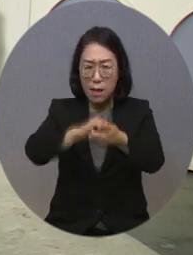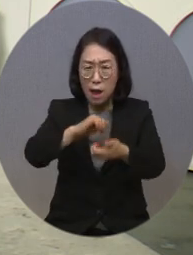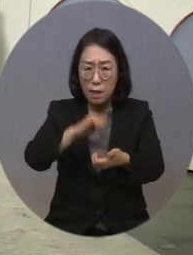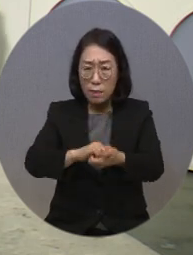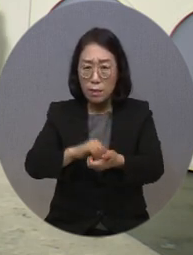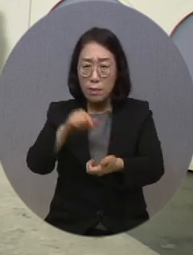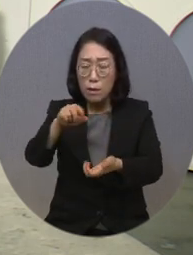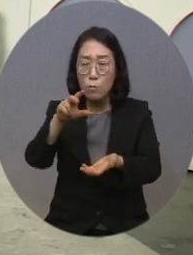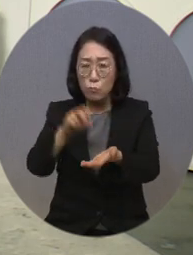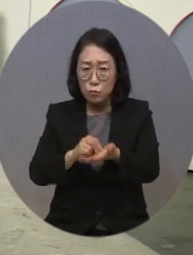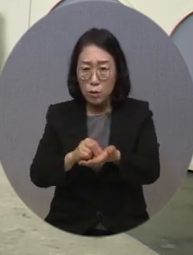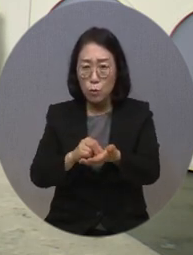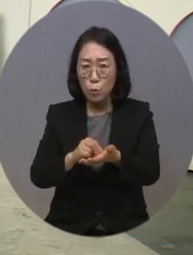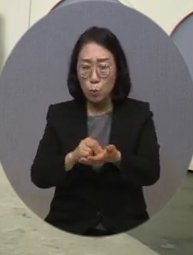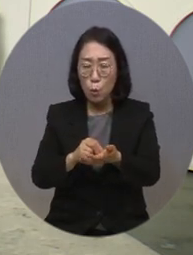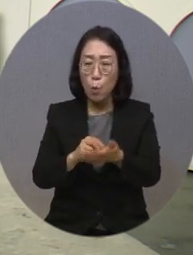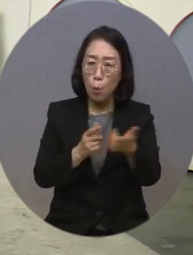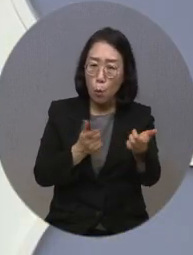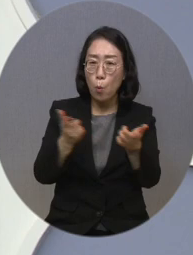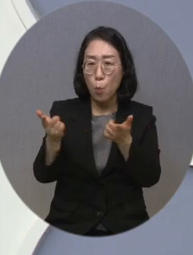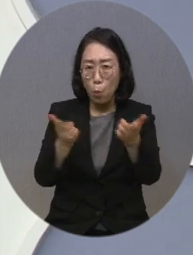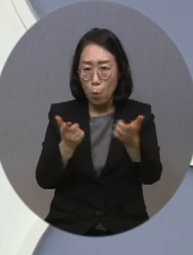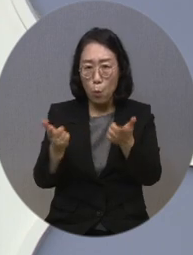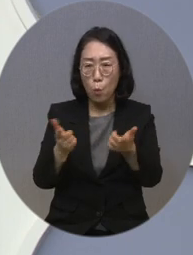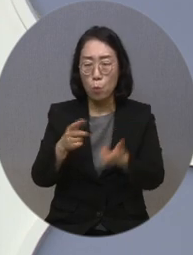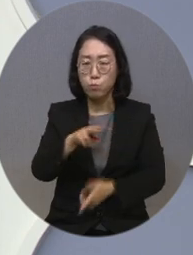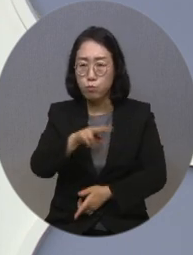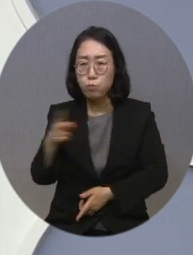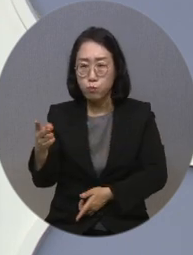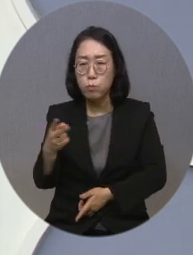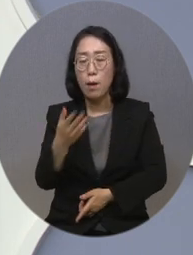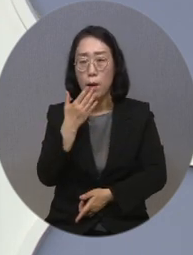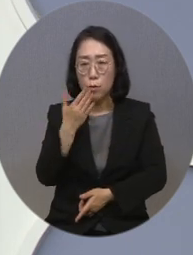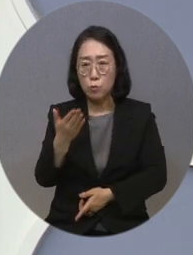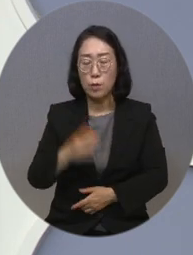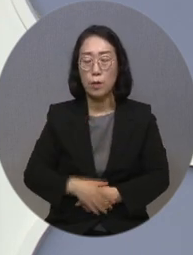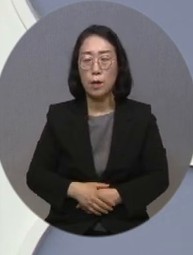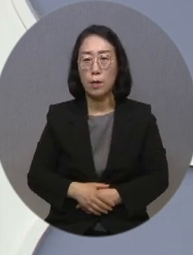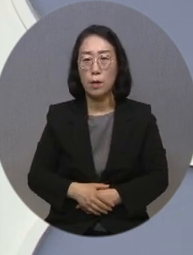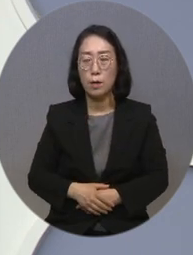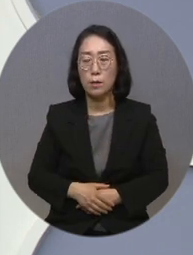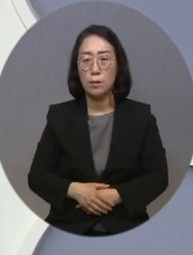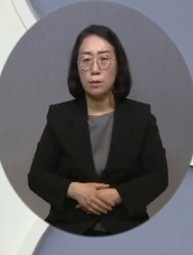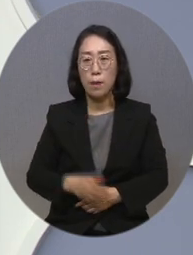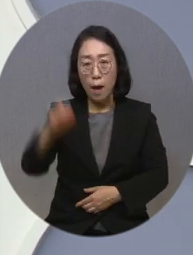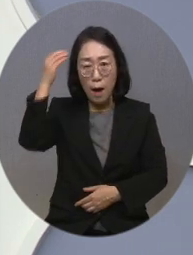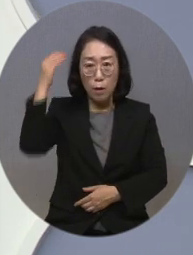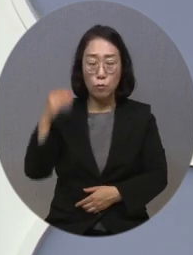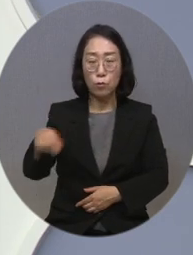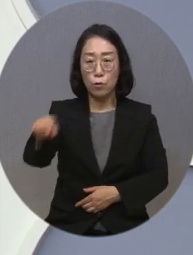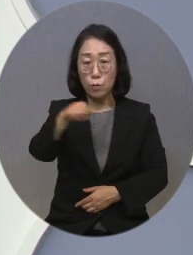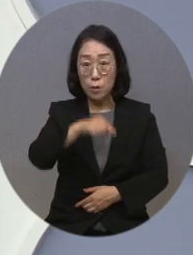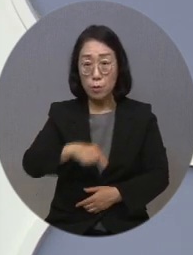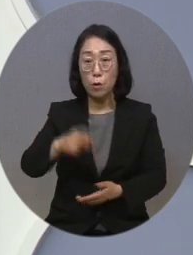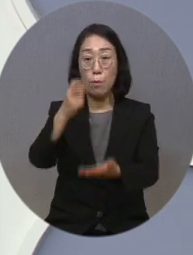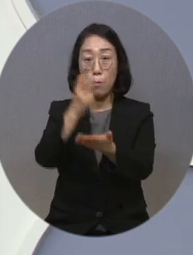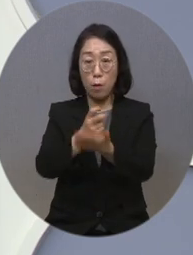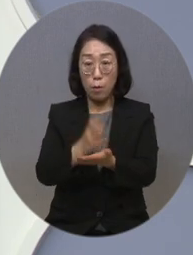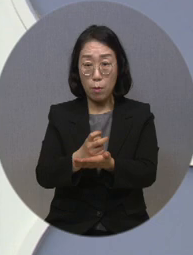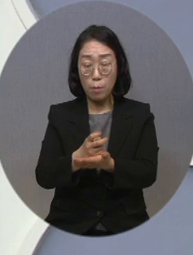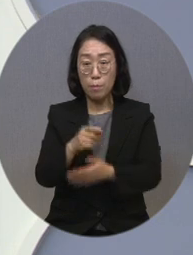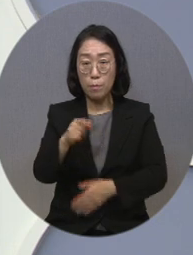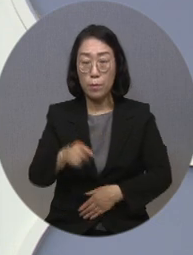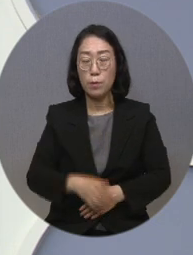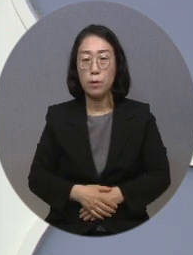그 규제들도 좀 풀어져서 포괄적으로 말하면은 그 지금 우리나라의 그 규제 형태가 소위